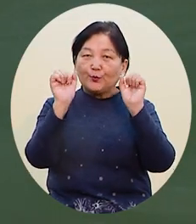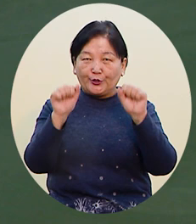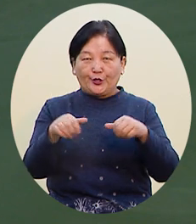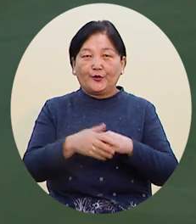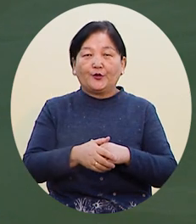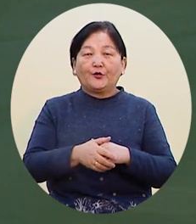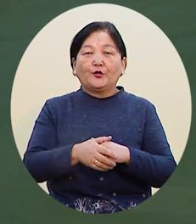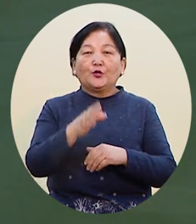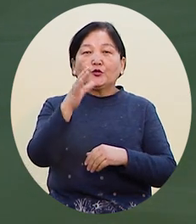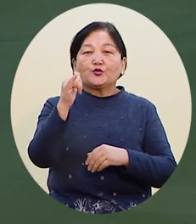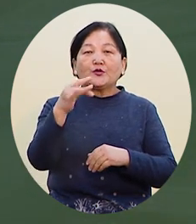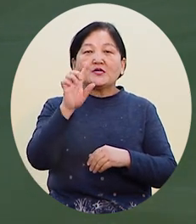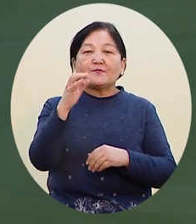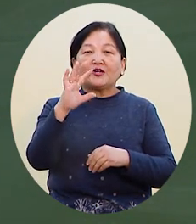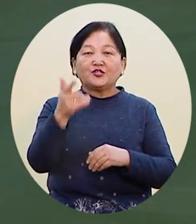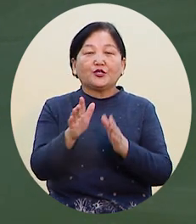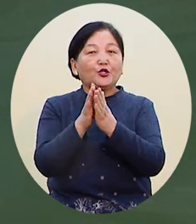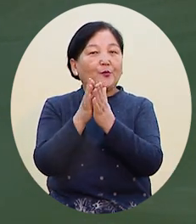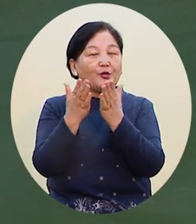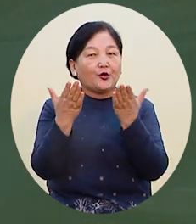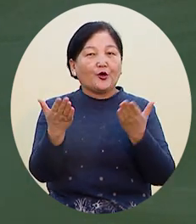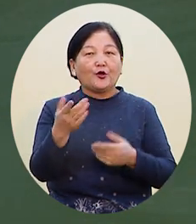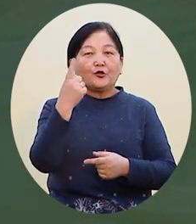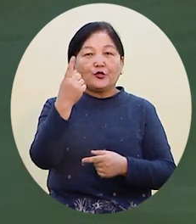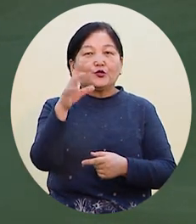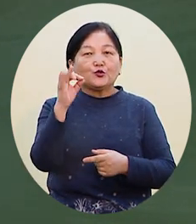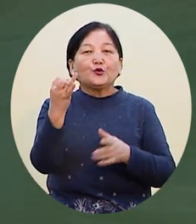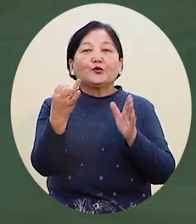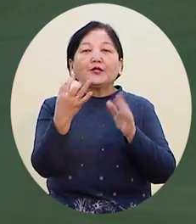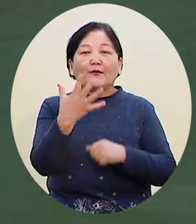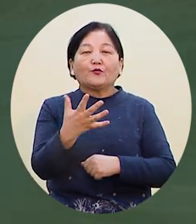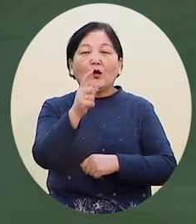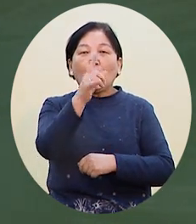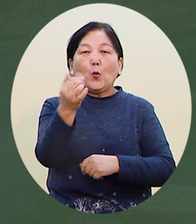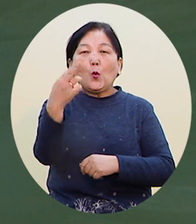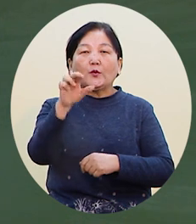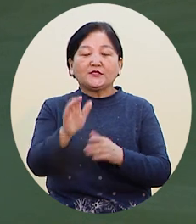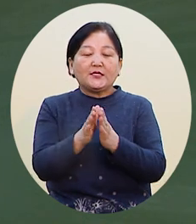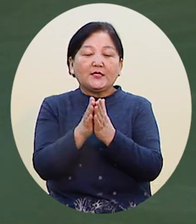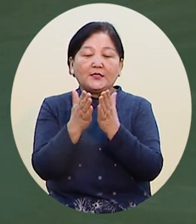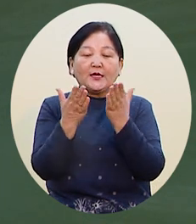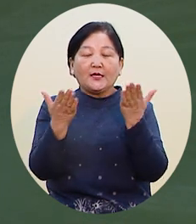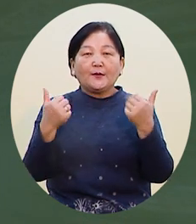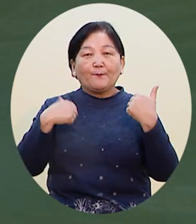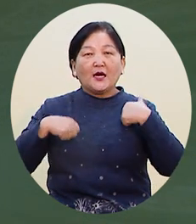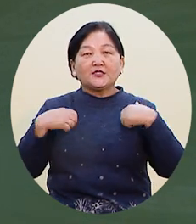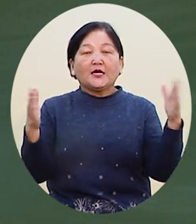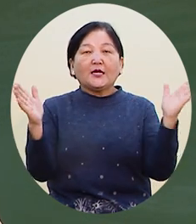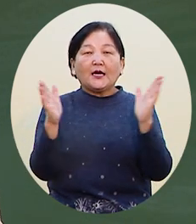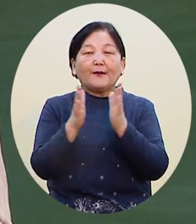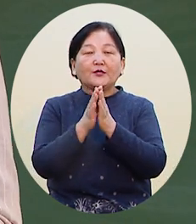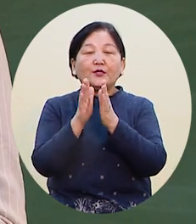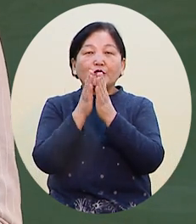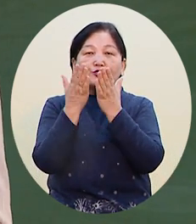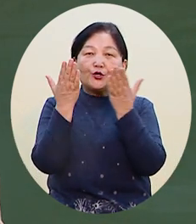сурах хүчхийнхаа бүгдээрээ одоо 105 дугаар хуудсыг нээгээд багштайгаа хамтран зохиолоо уншихад